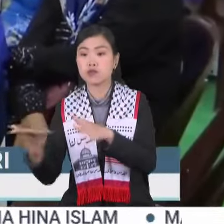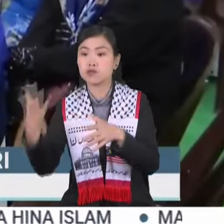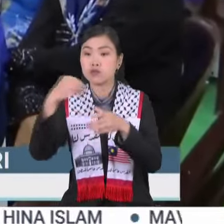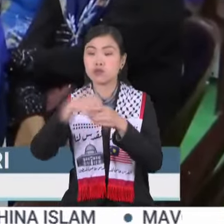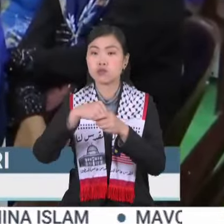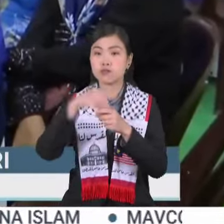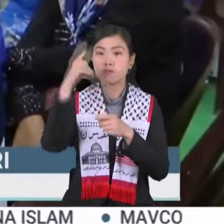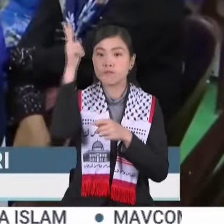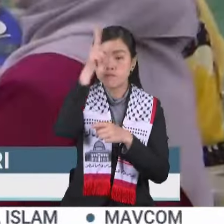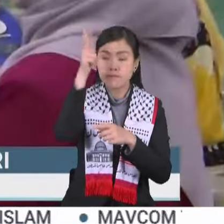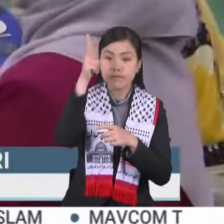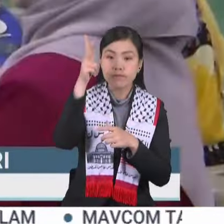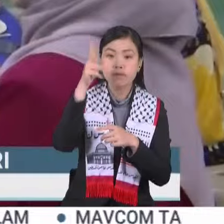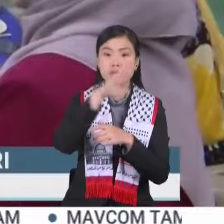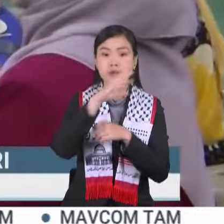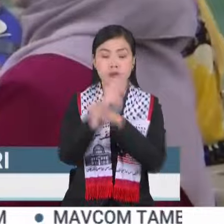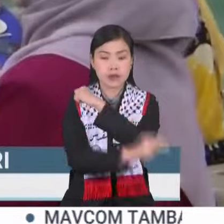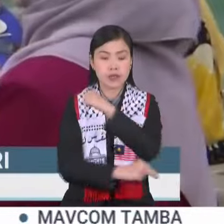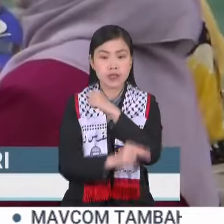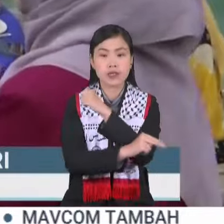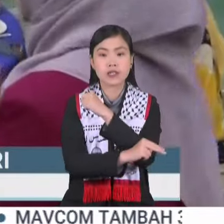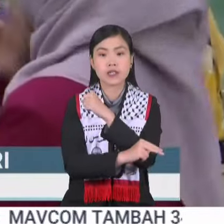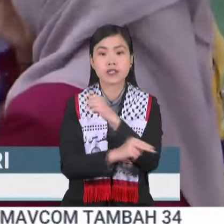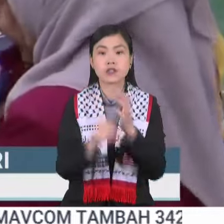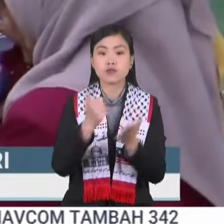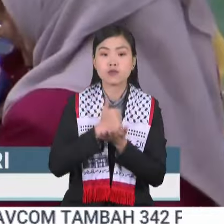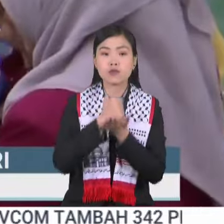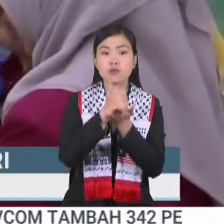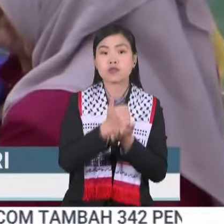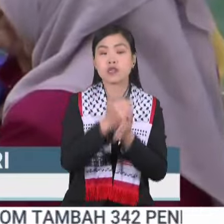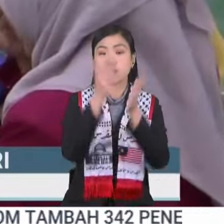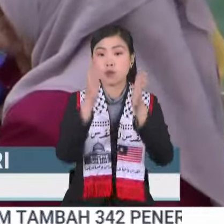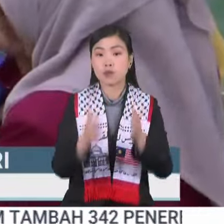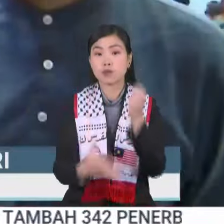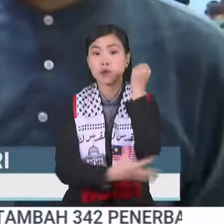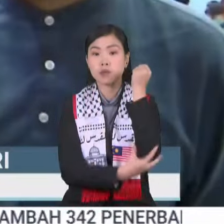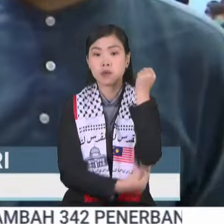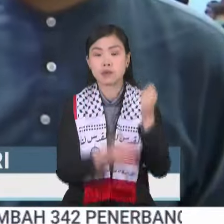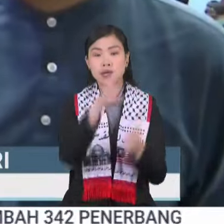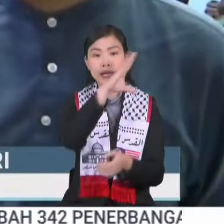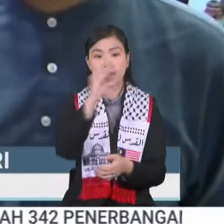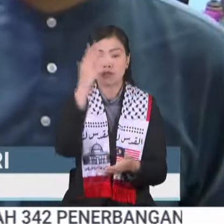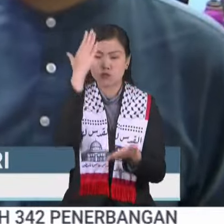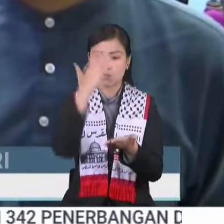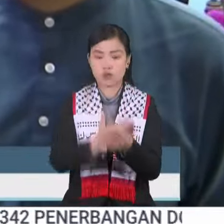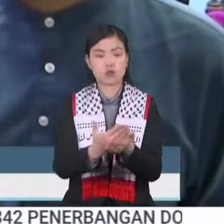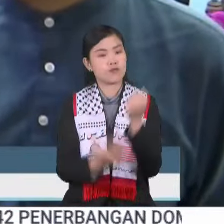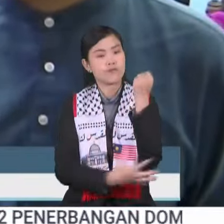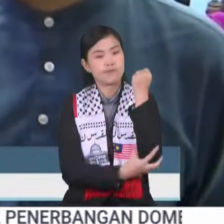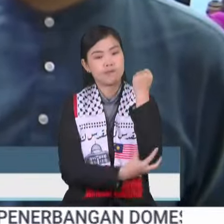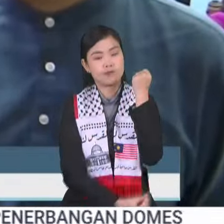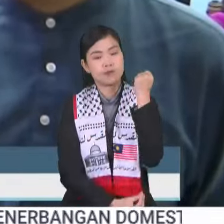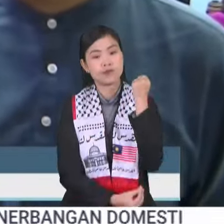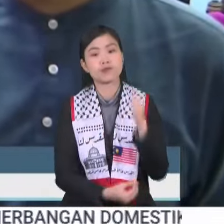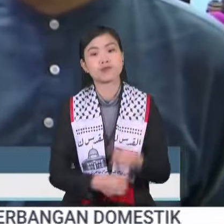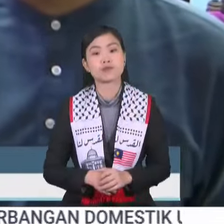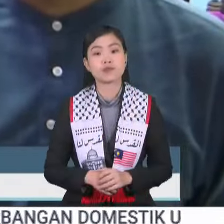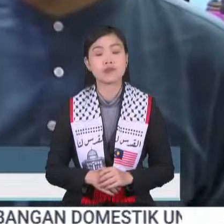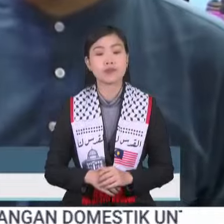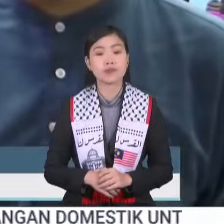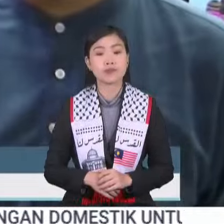usaha membangunkan rakyat seterusnya membasmi kemiskinan di Sabah gandingan semua